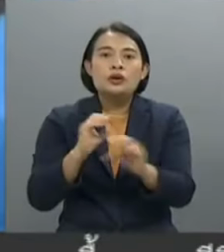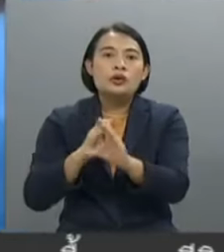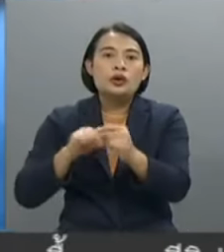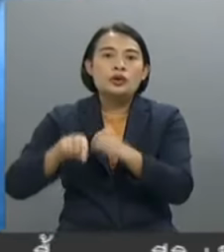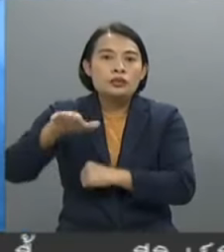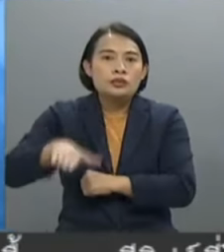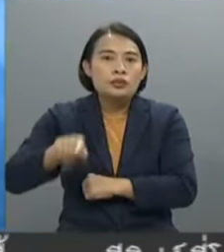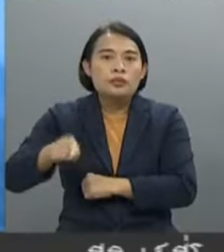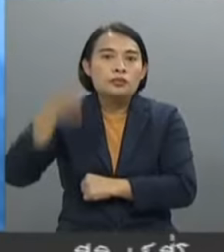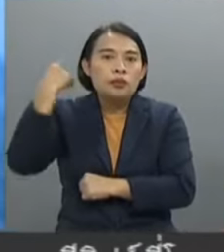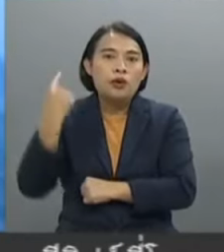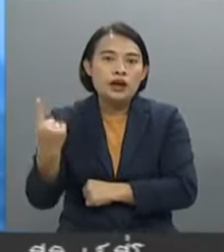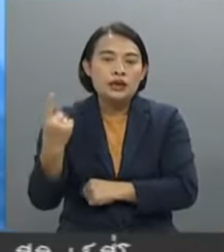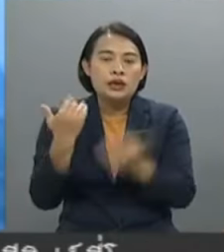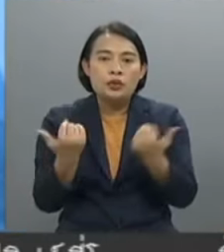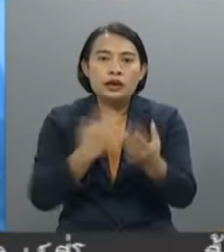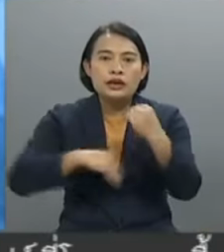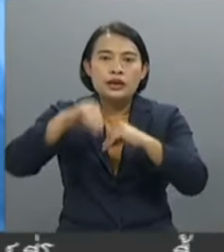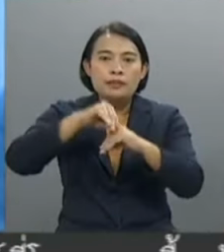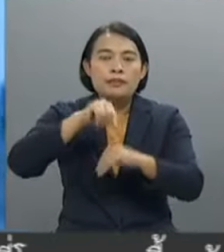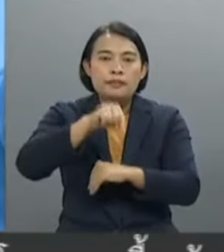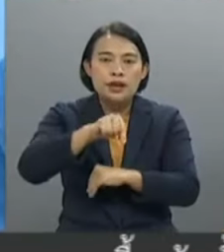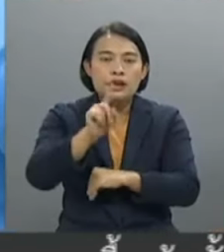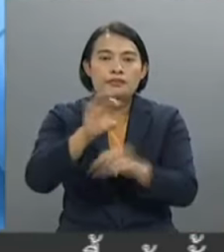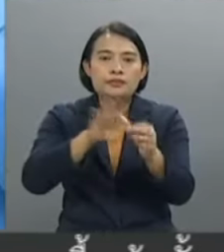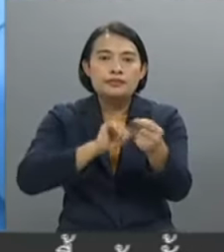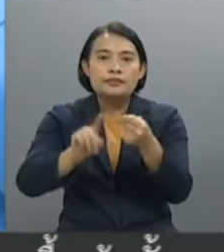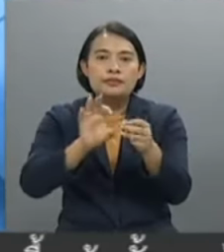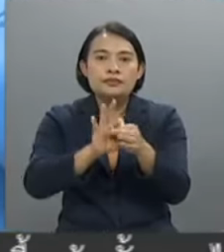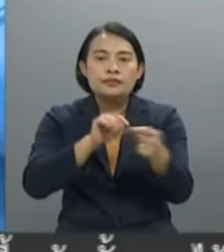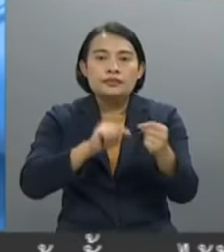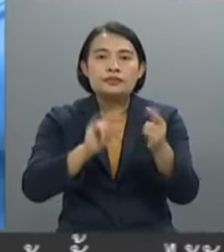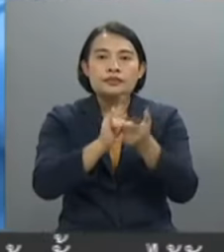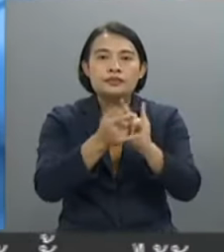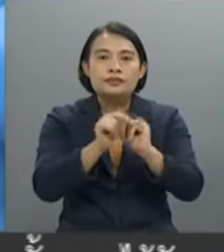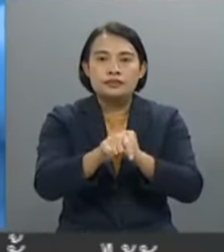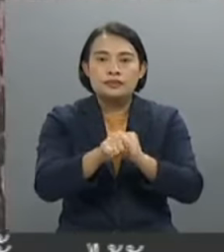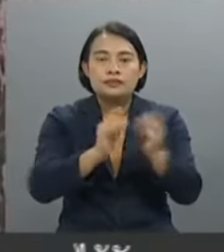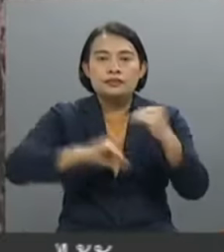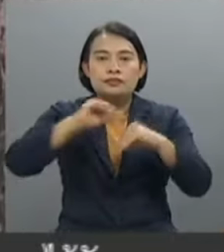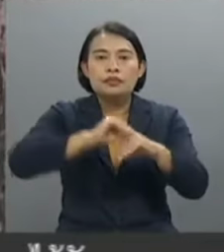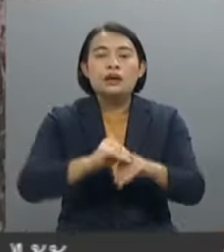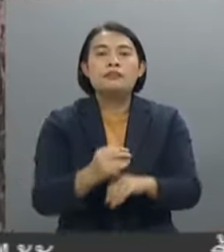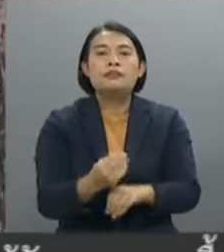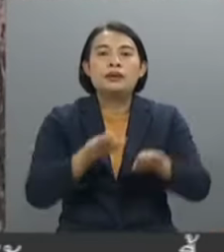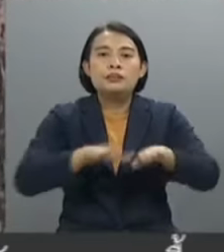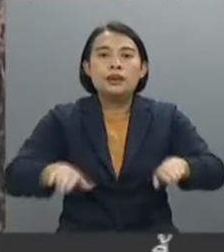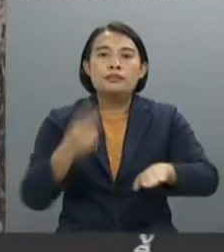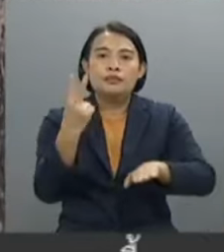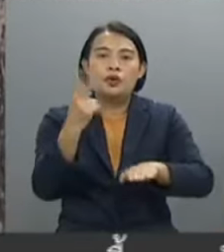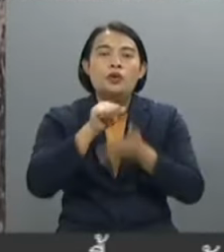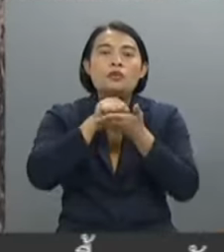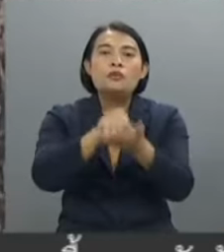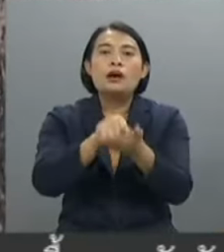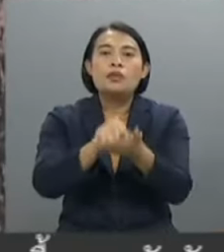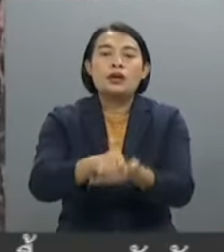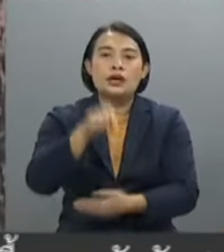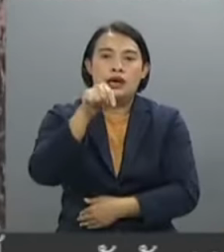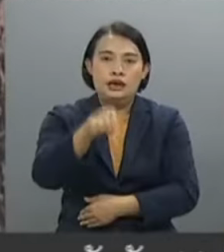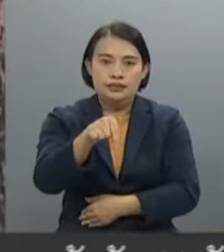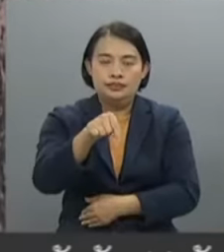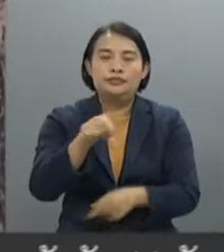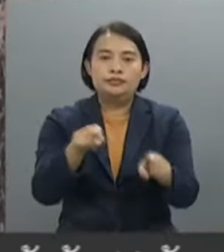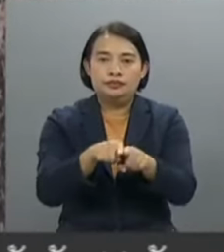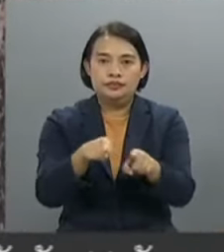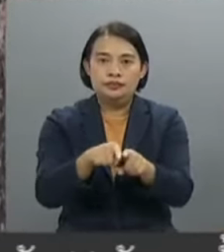มาจากห้างแพชชั่นถูกนำไปไว้ที่ห้างเซ็นทรัลก็จะเพิ่มเป็น2คันค่ะถูกนำมาให้บริการตรวจหาเชื้อโควิดด้วยเช่นกันซึ่งช่วงเช้